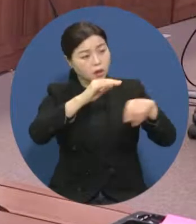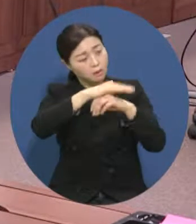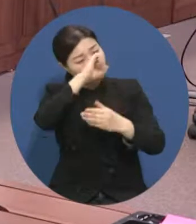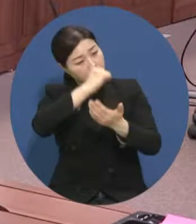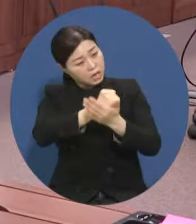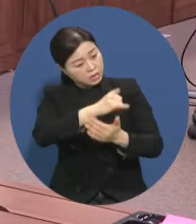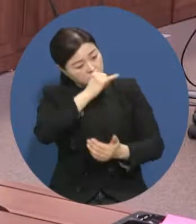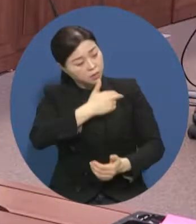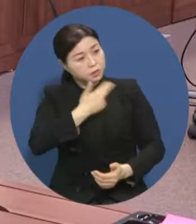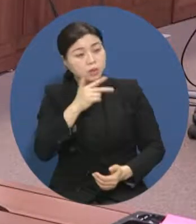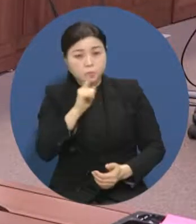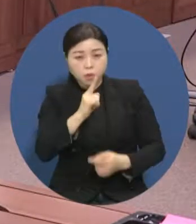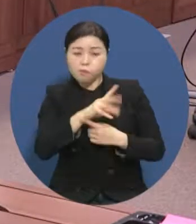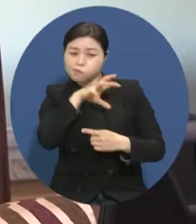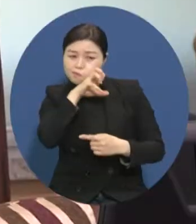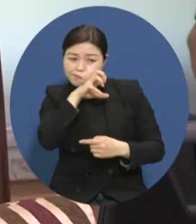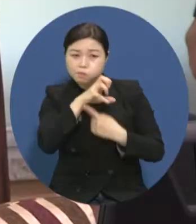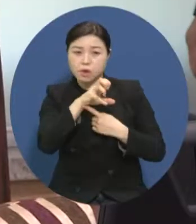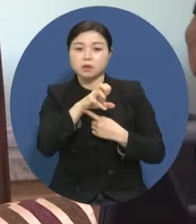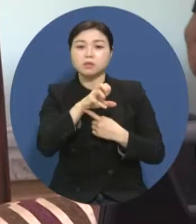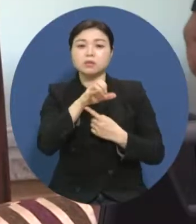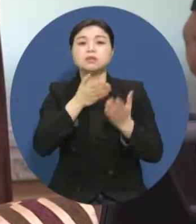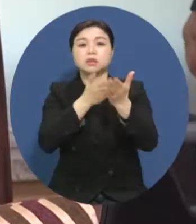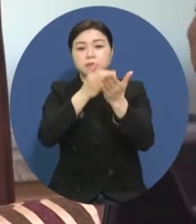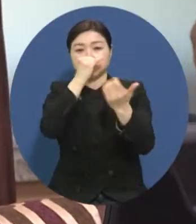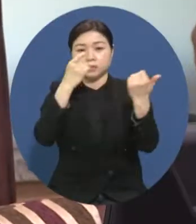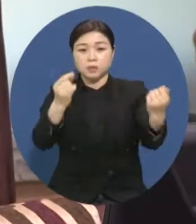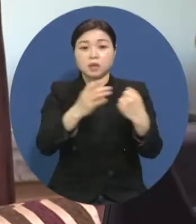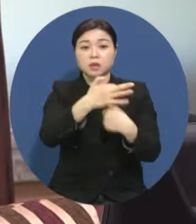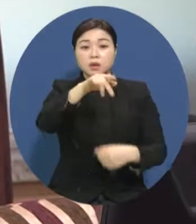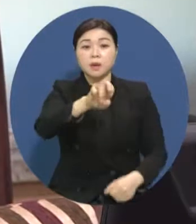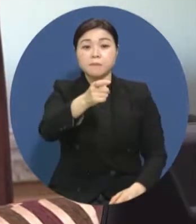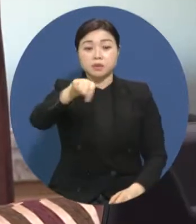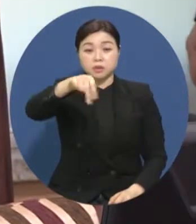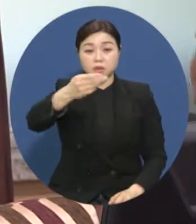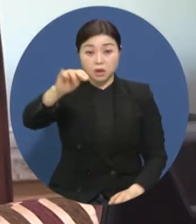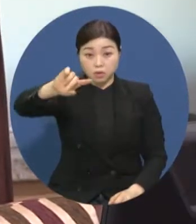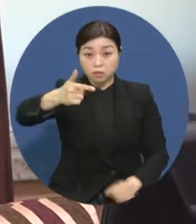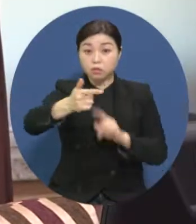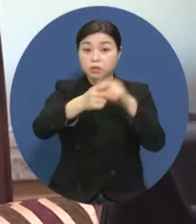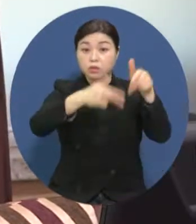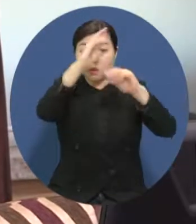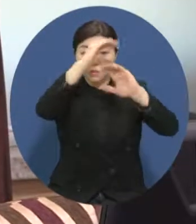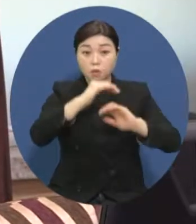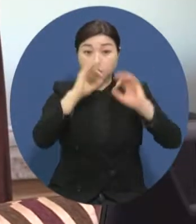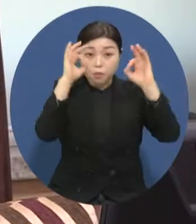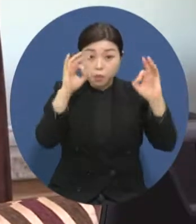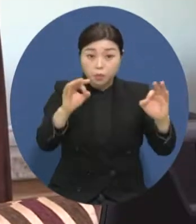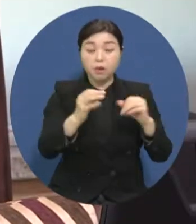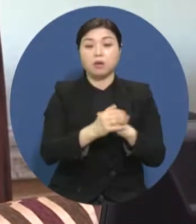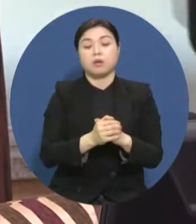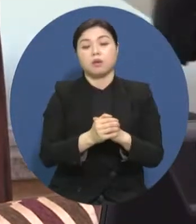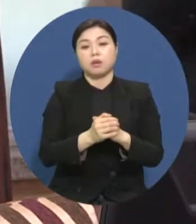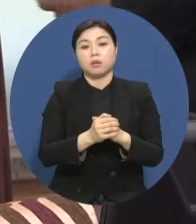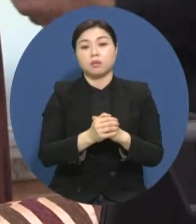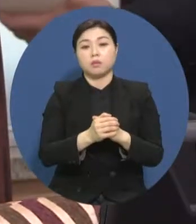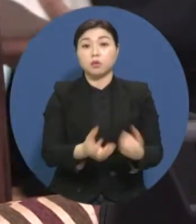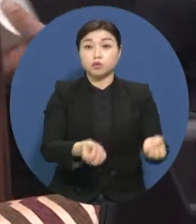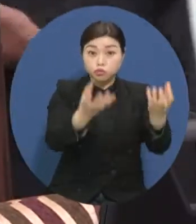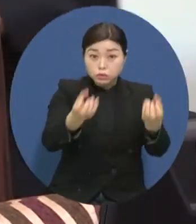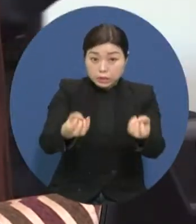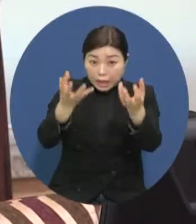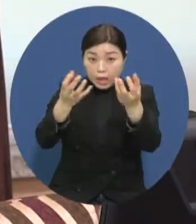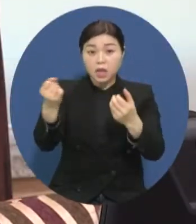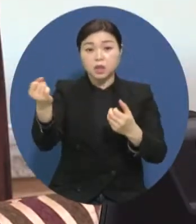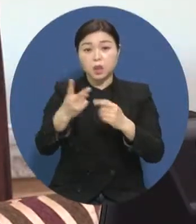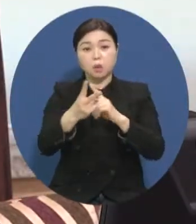대한 이의 제기도 이어졌습니다. 캠퍼스 타운 사업이라고 그 이제 내용들을 보면 뭐 대략